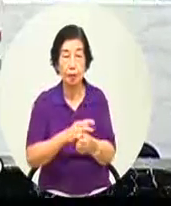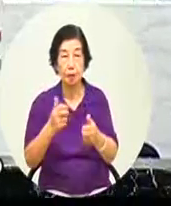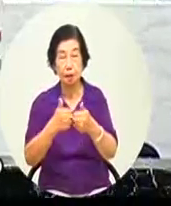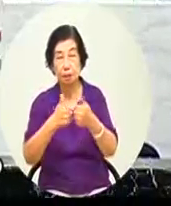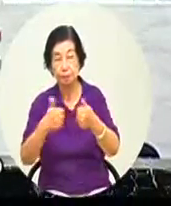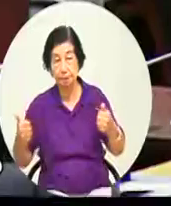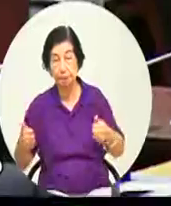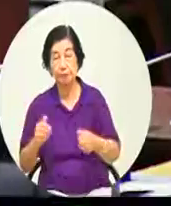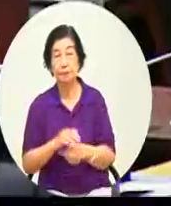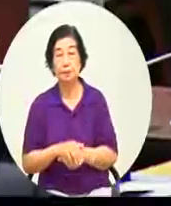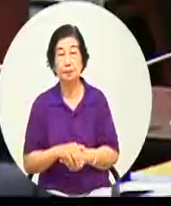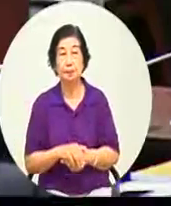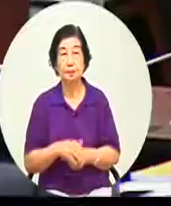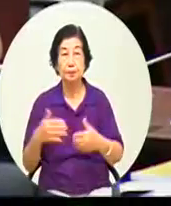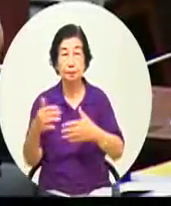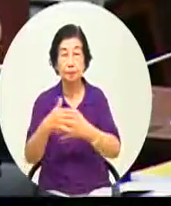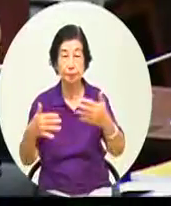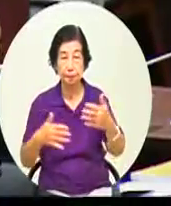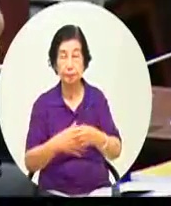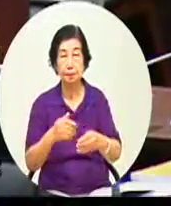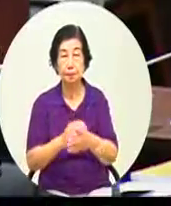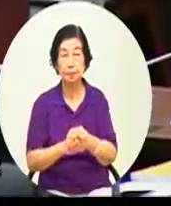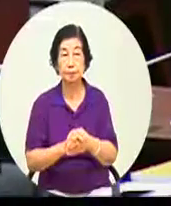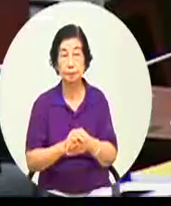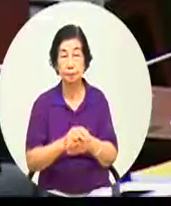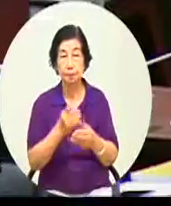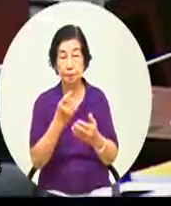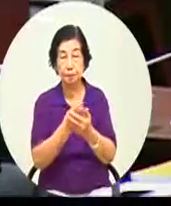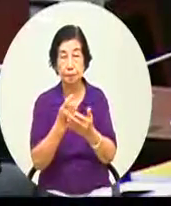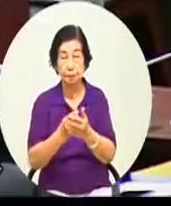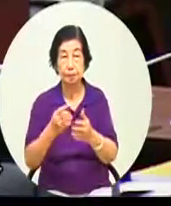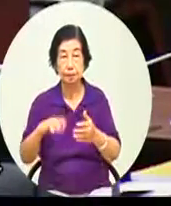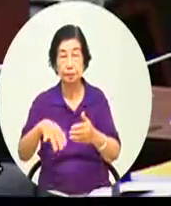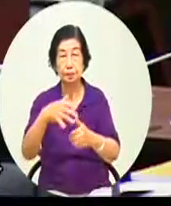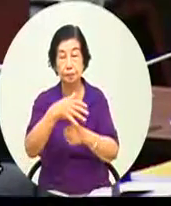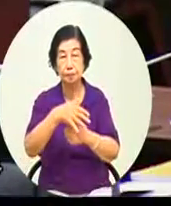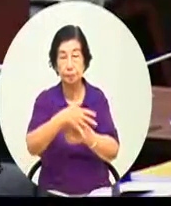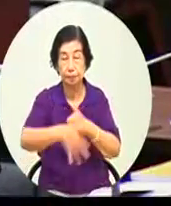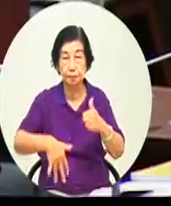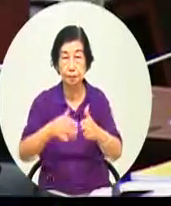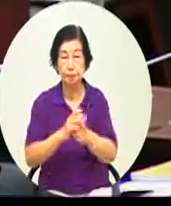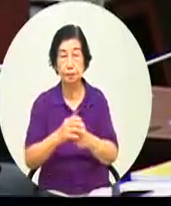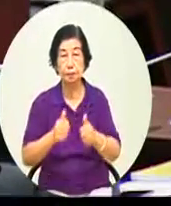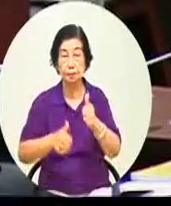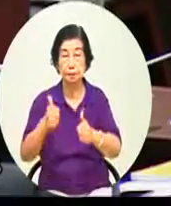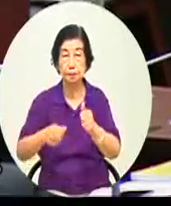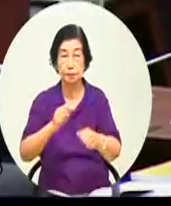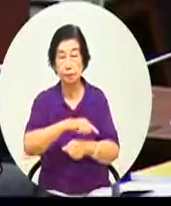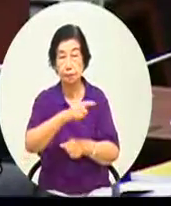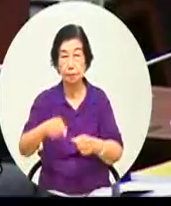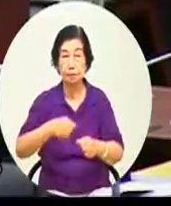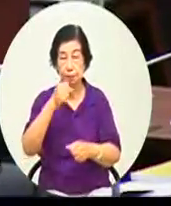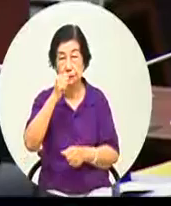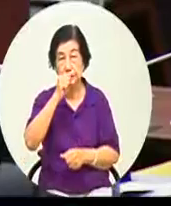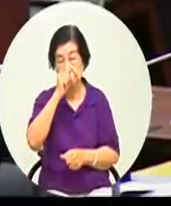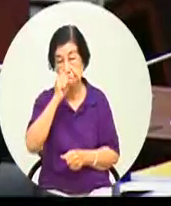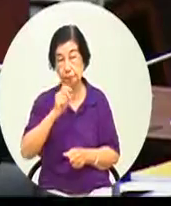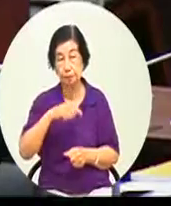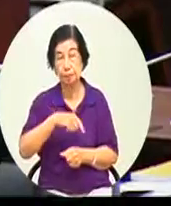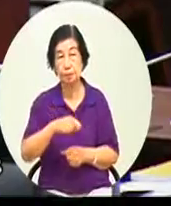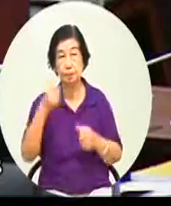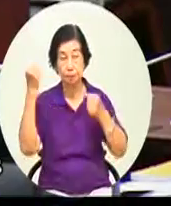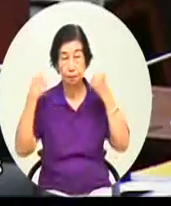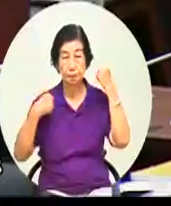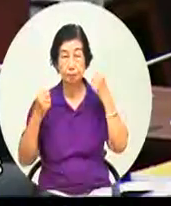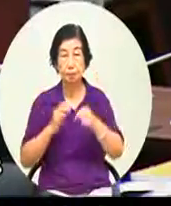员。那个交通部门各局处所长，大家早，大家好啦吼。我首先吼要来请教那个